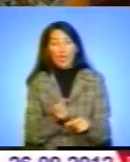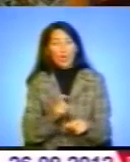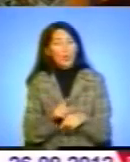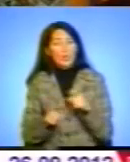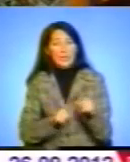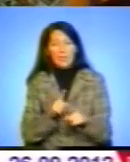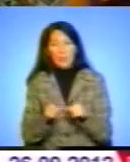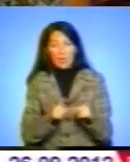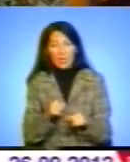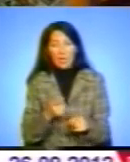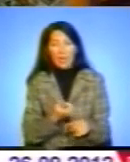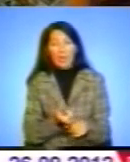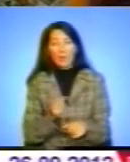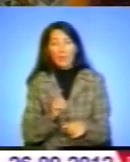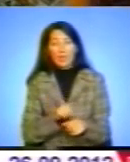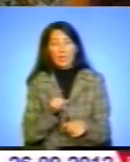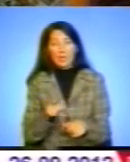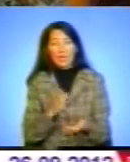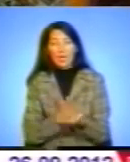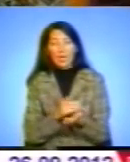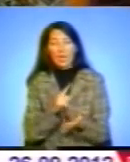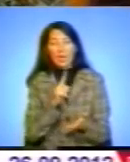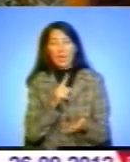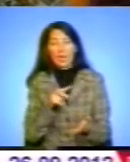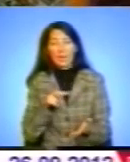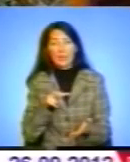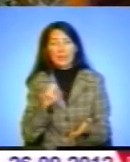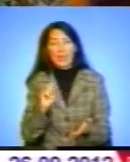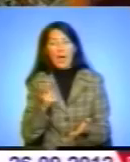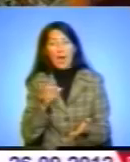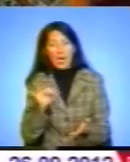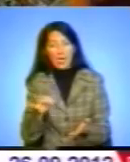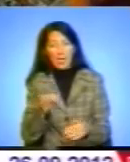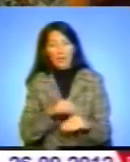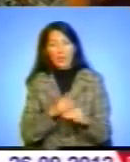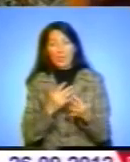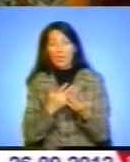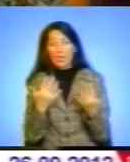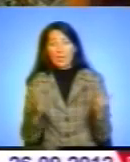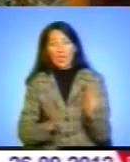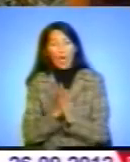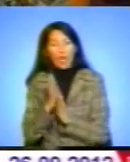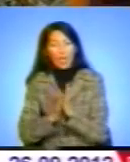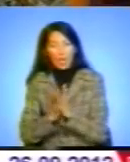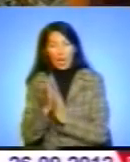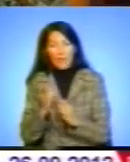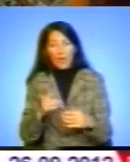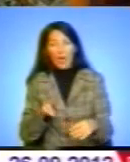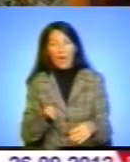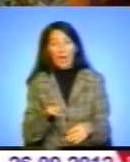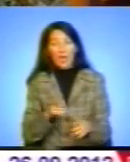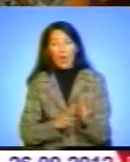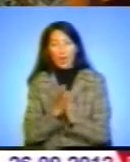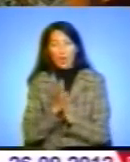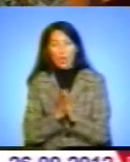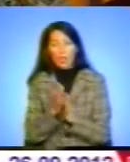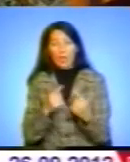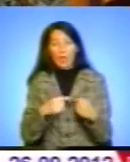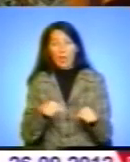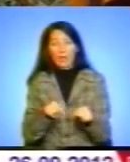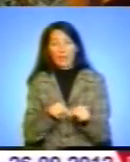І більшість з них представлені злаками. Фактично різнотрав'я, як такий видовий аспект, рослинний аспект, він